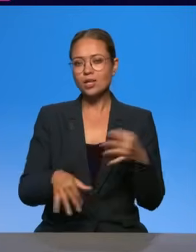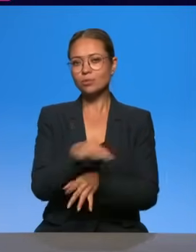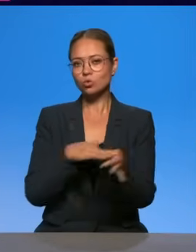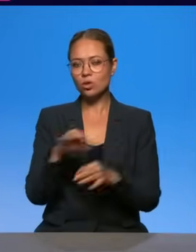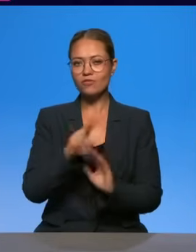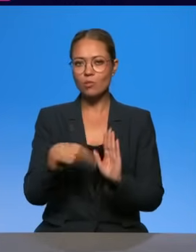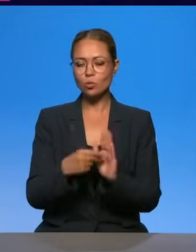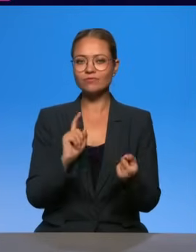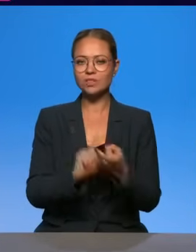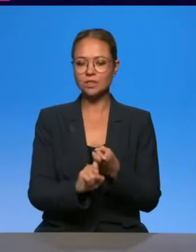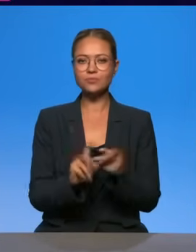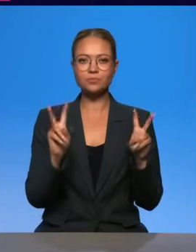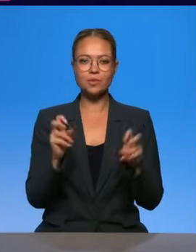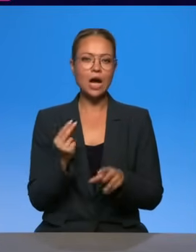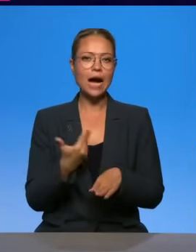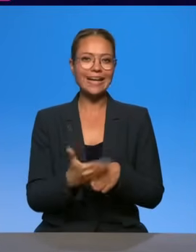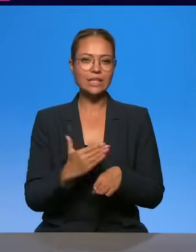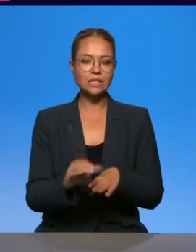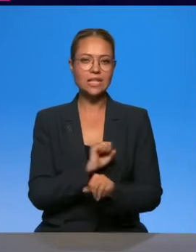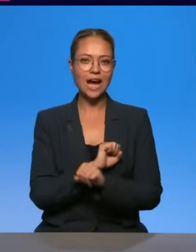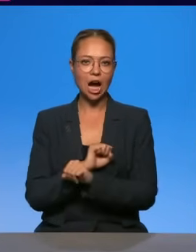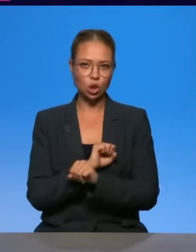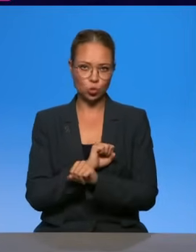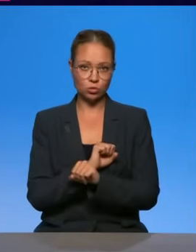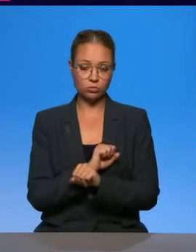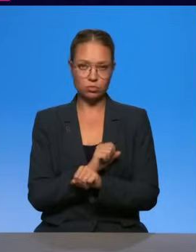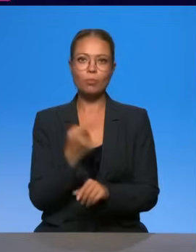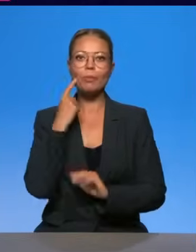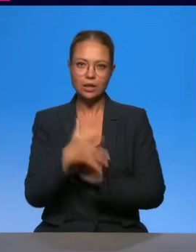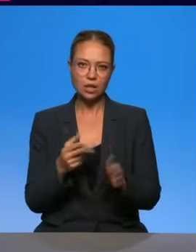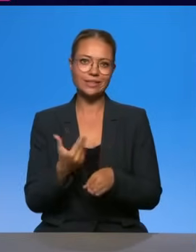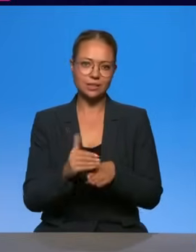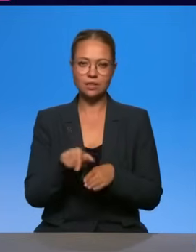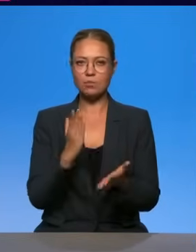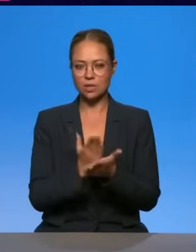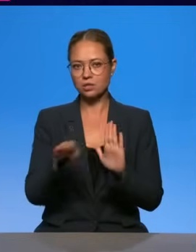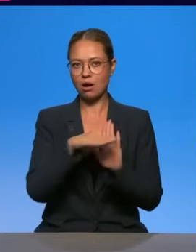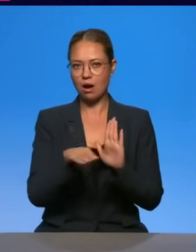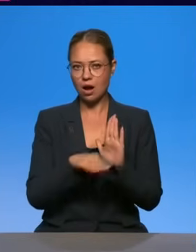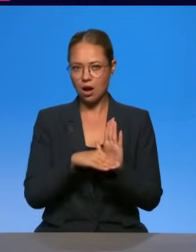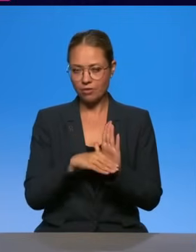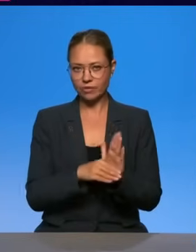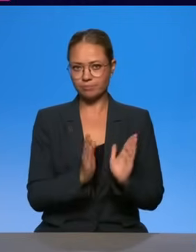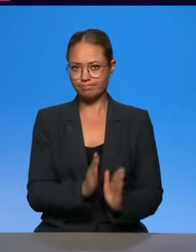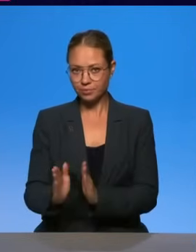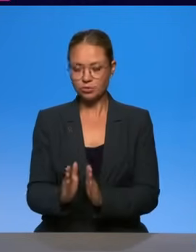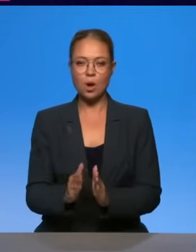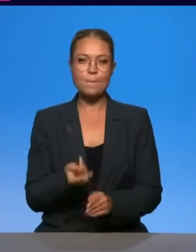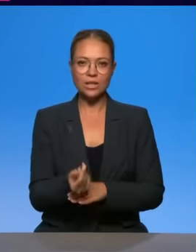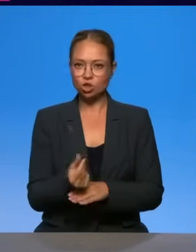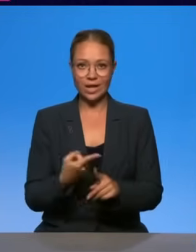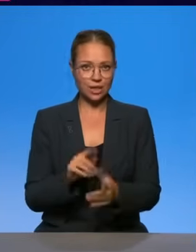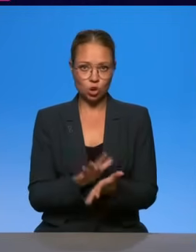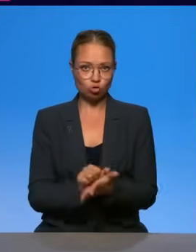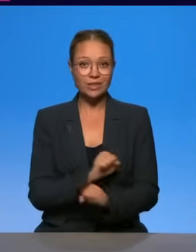кредитным каникулам, ну, это понятно, поскольку кредиты, соответственно, там же есть графики платежей, нарушать их нельзя. Он в работе. А